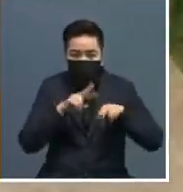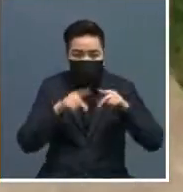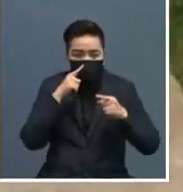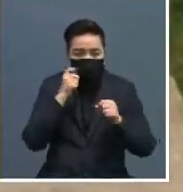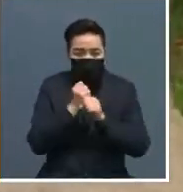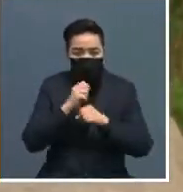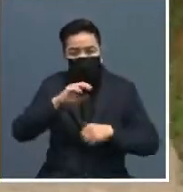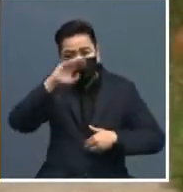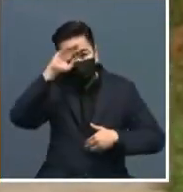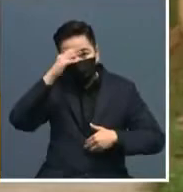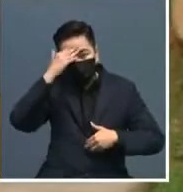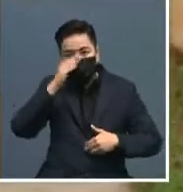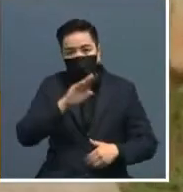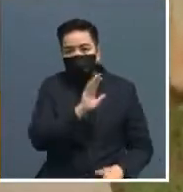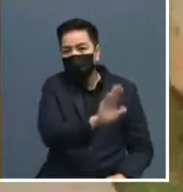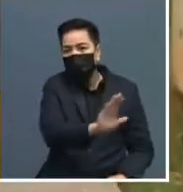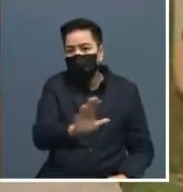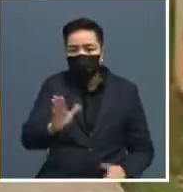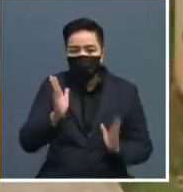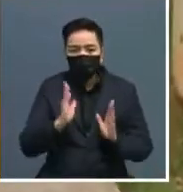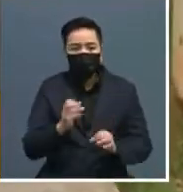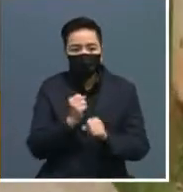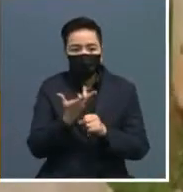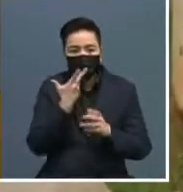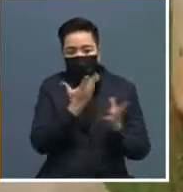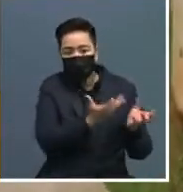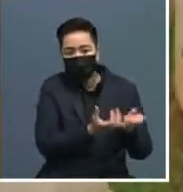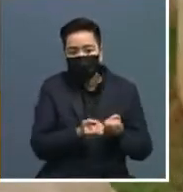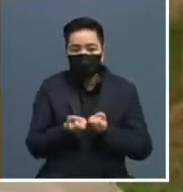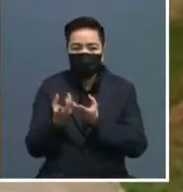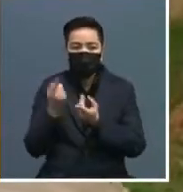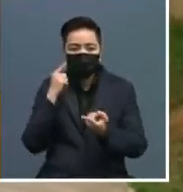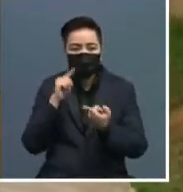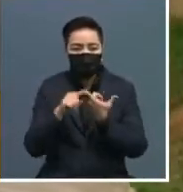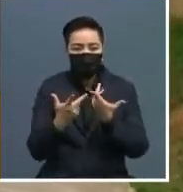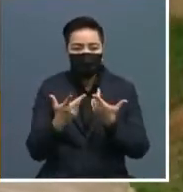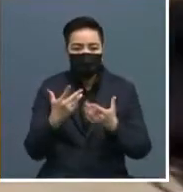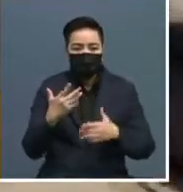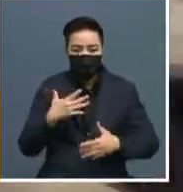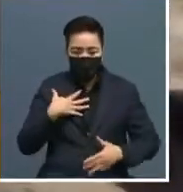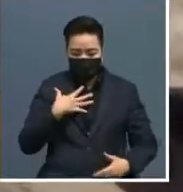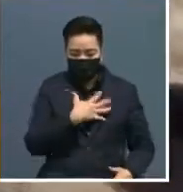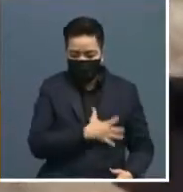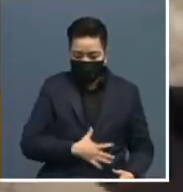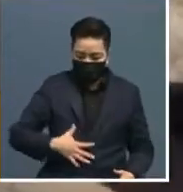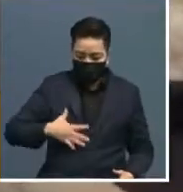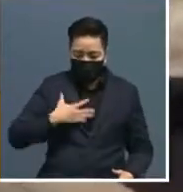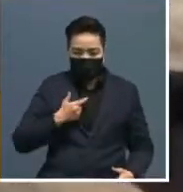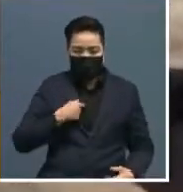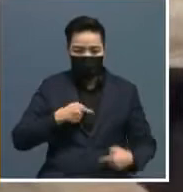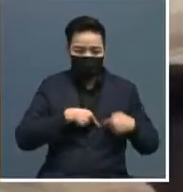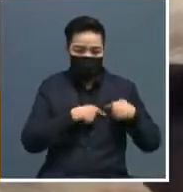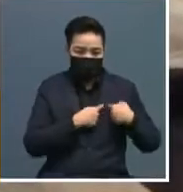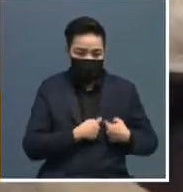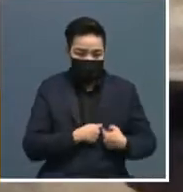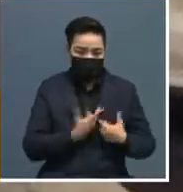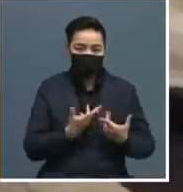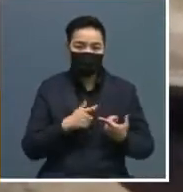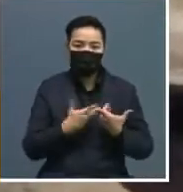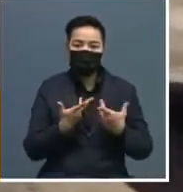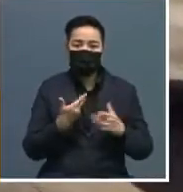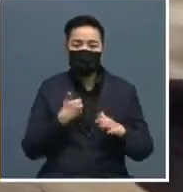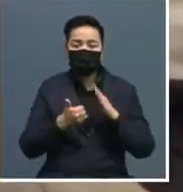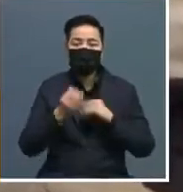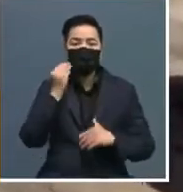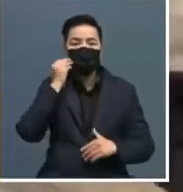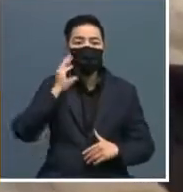คืบหน้าของอาการของผู้ป่วยแต่ละคนที่ทำการรับส่งไม่ว่าจะเป็นในเรื่องของสภาพร่างกายสภาพของจิตใจและกลับไปรักษ